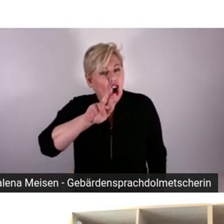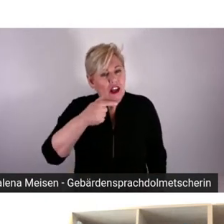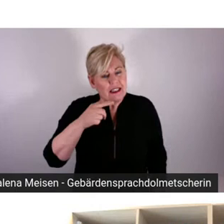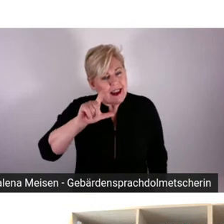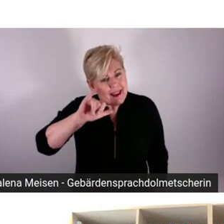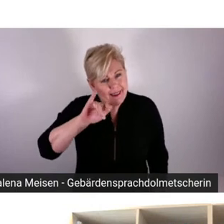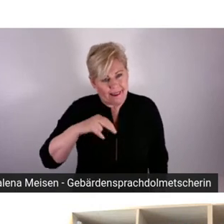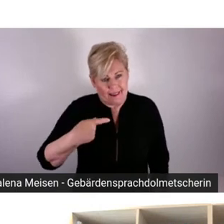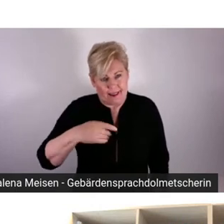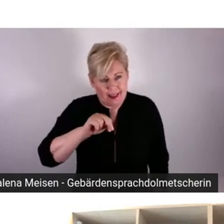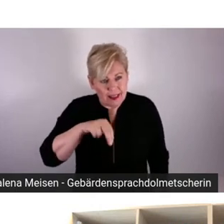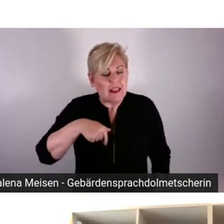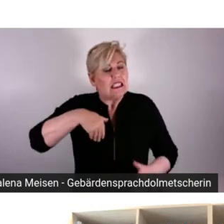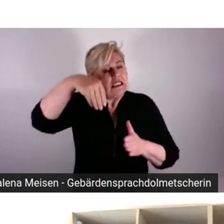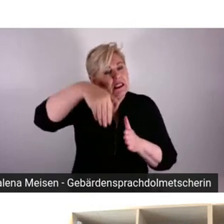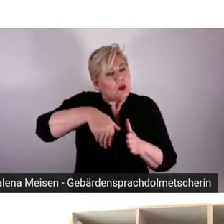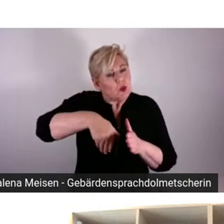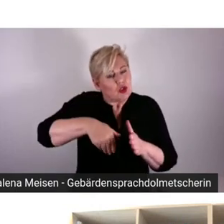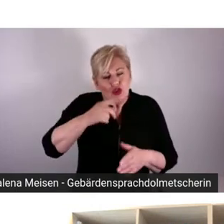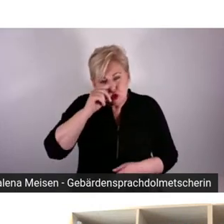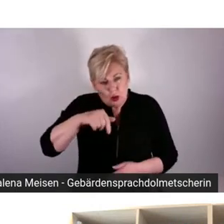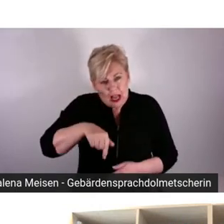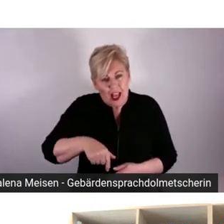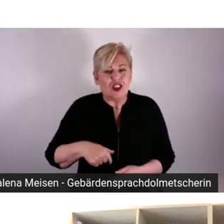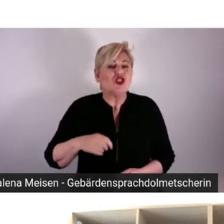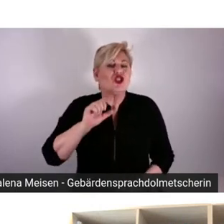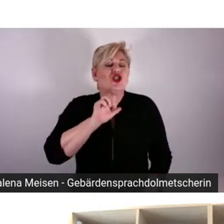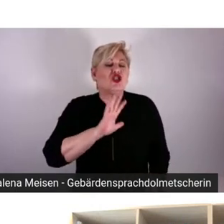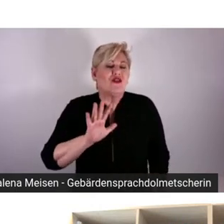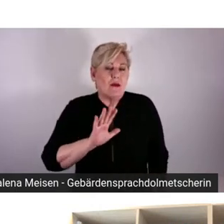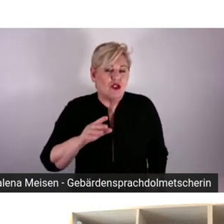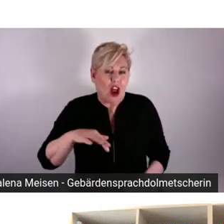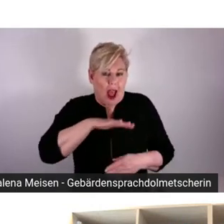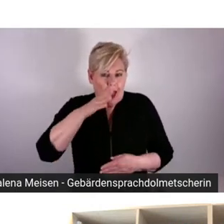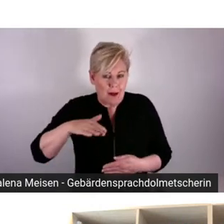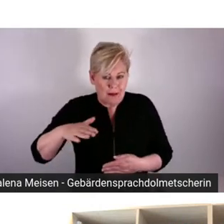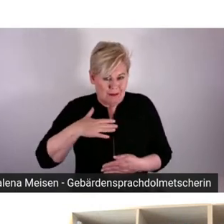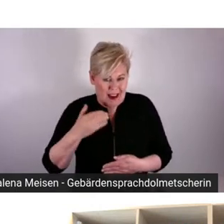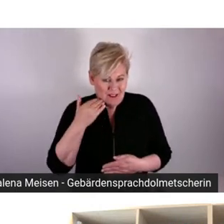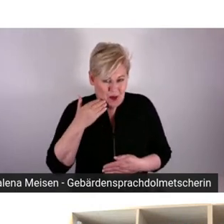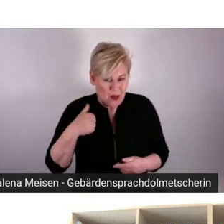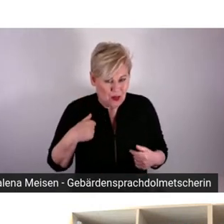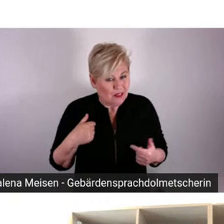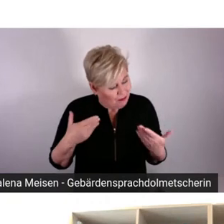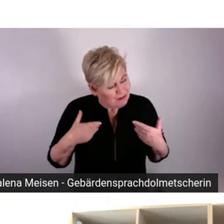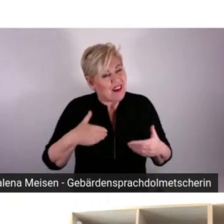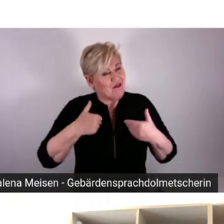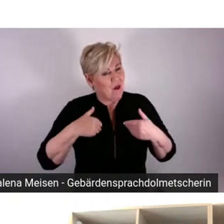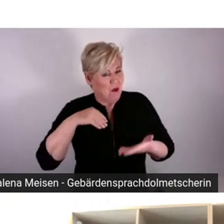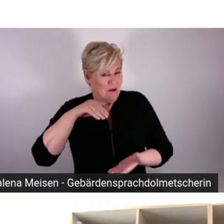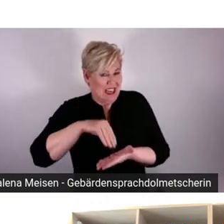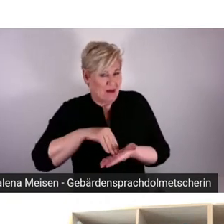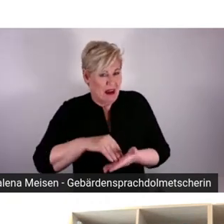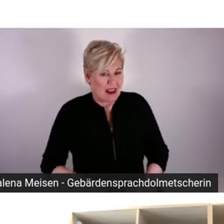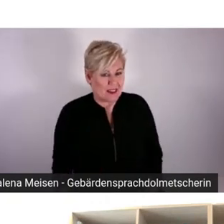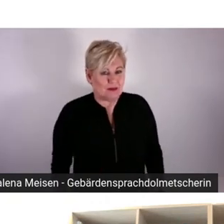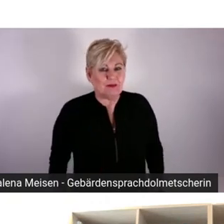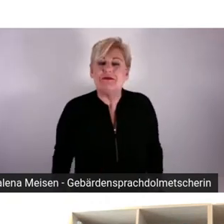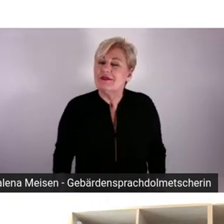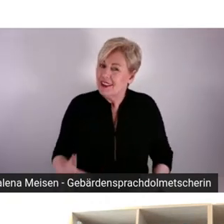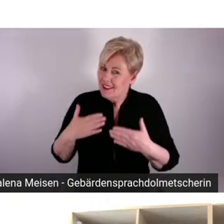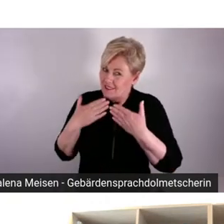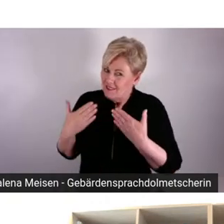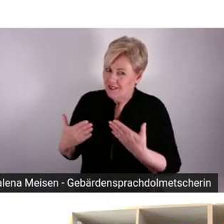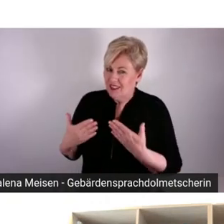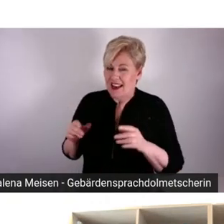in meiner eigenen Wohnung auf der Schwäbischen Alb und freue mich, dabei sein zu dürfen. Ja, wunderbar. Vielen Dank.